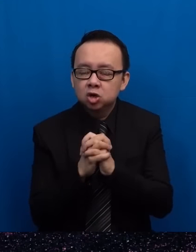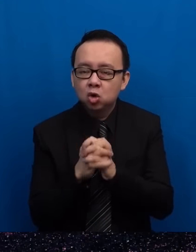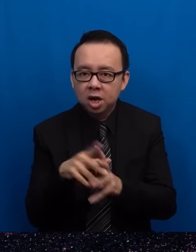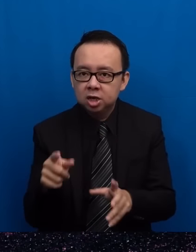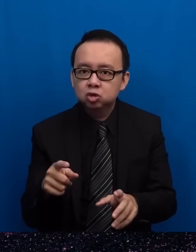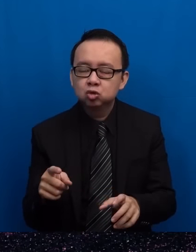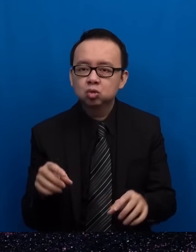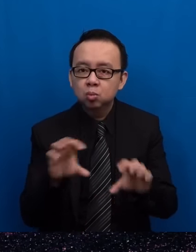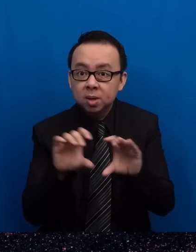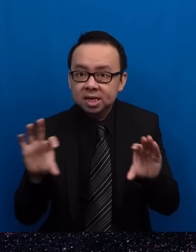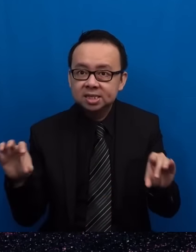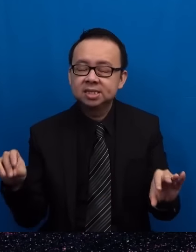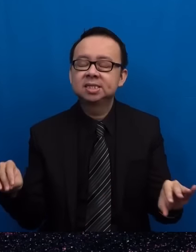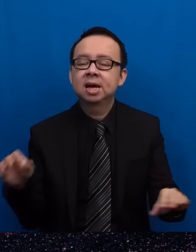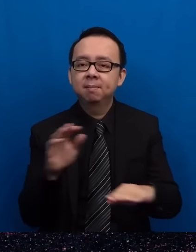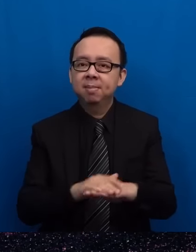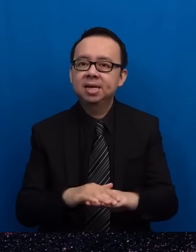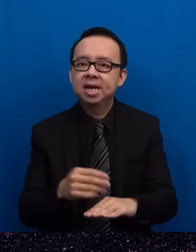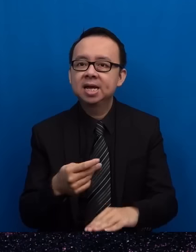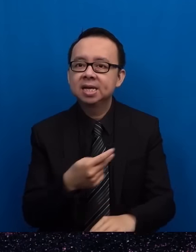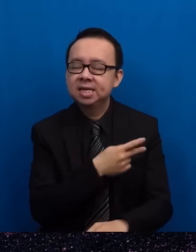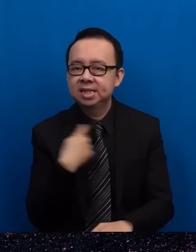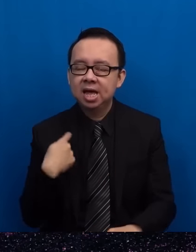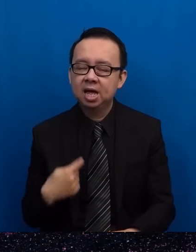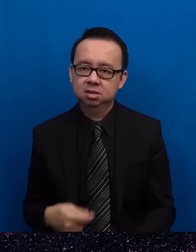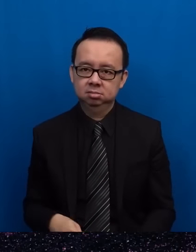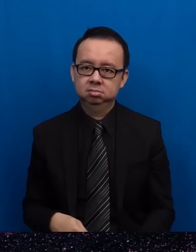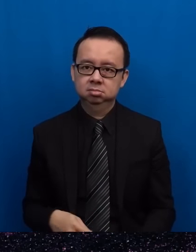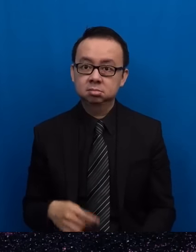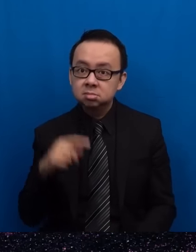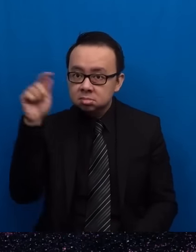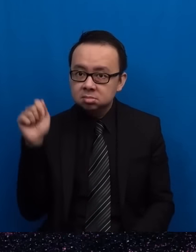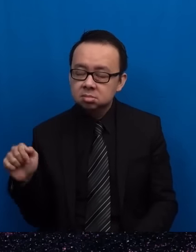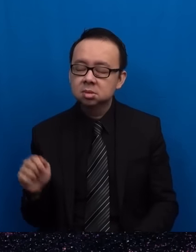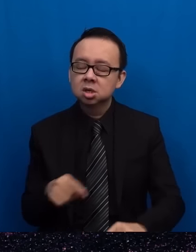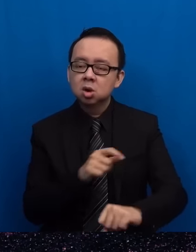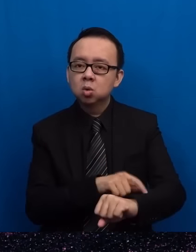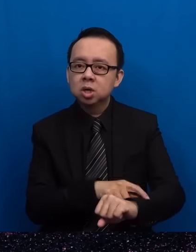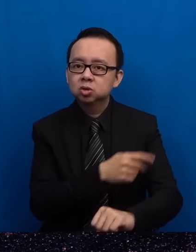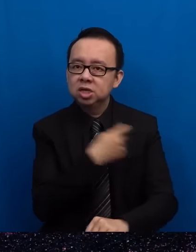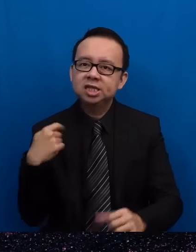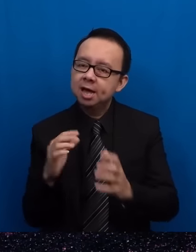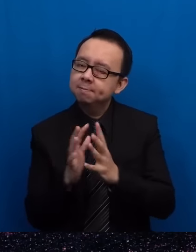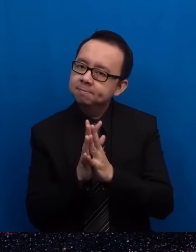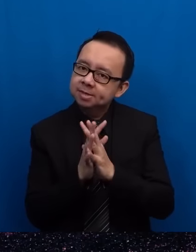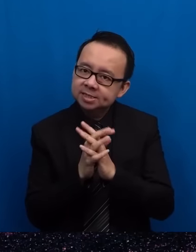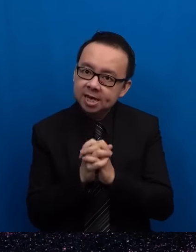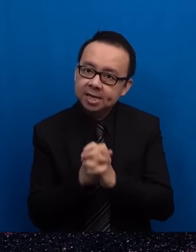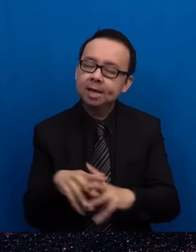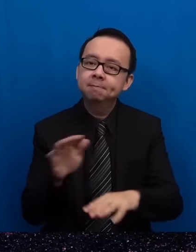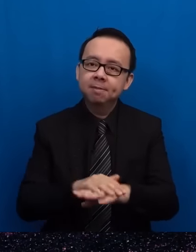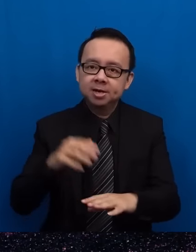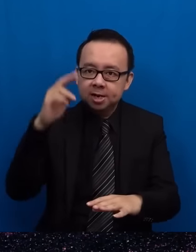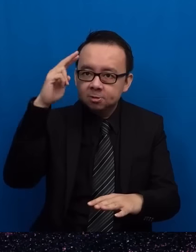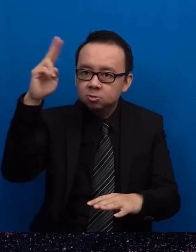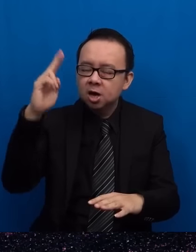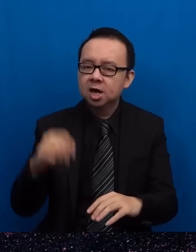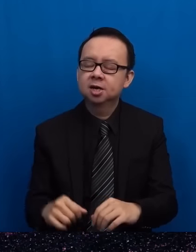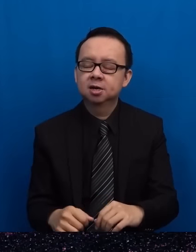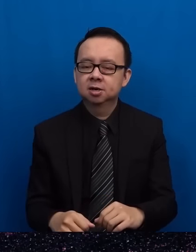percaya. Waktu kita percaya, kuasa Allah mulai bekerja. Tapi waktu